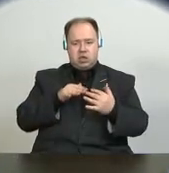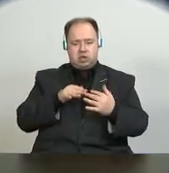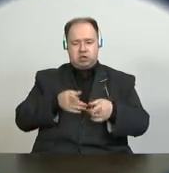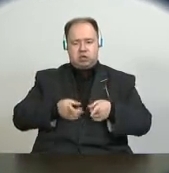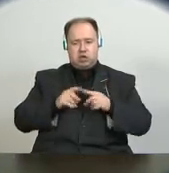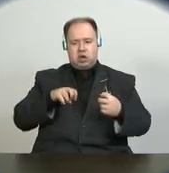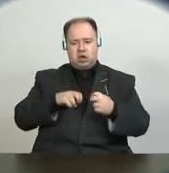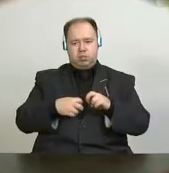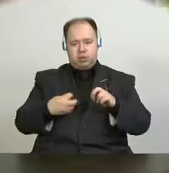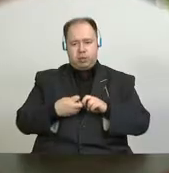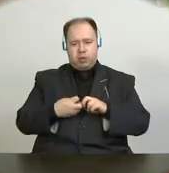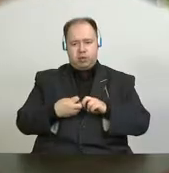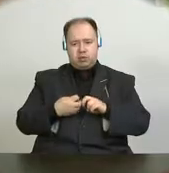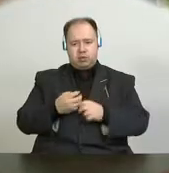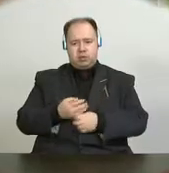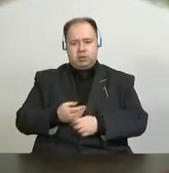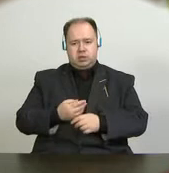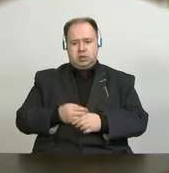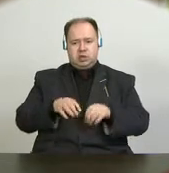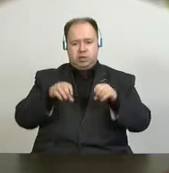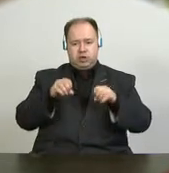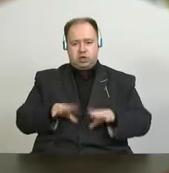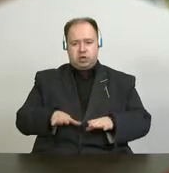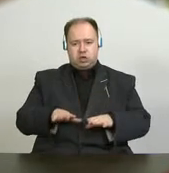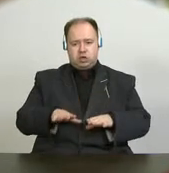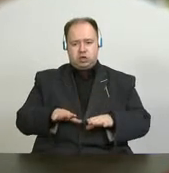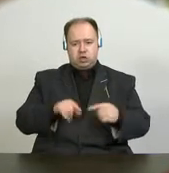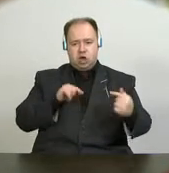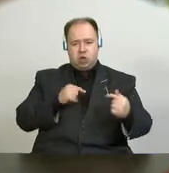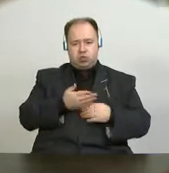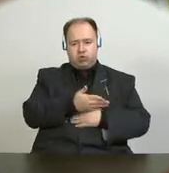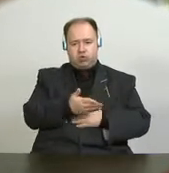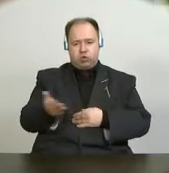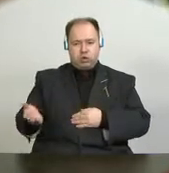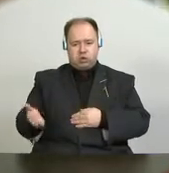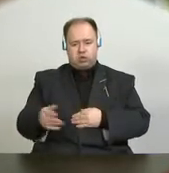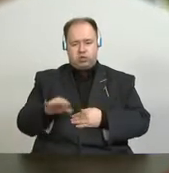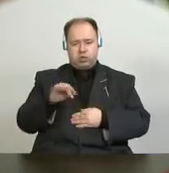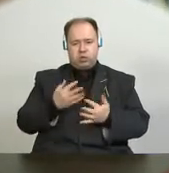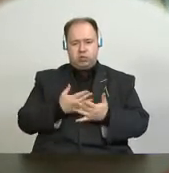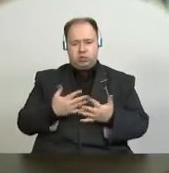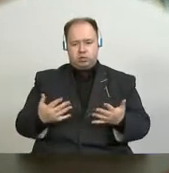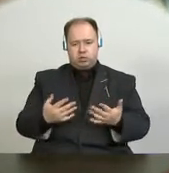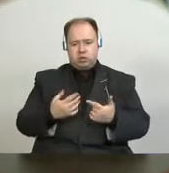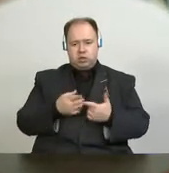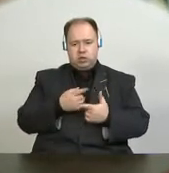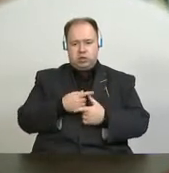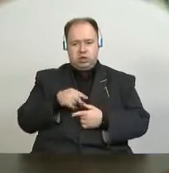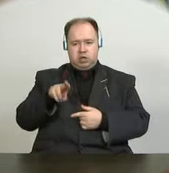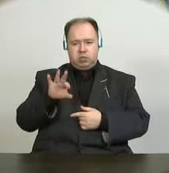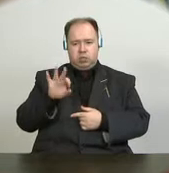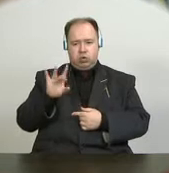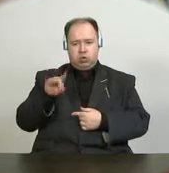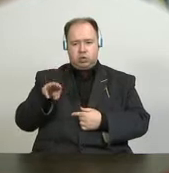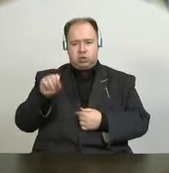которые не были в этот исторический период принимая решение играя против других игроков и прочее прочее или гроба типа портал например с